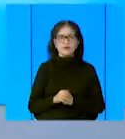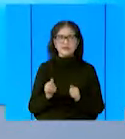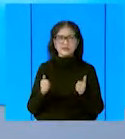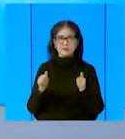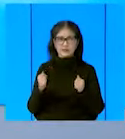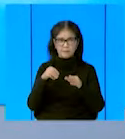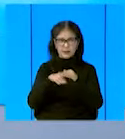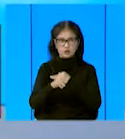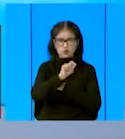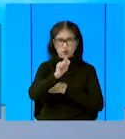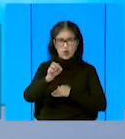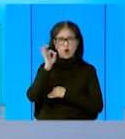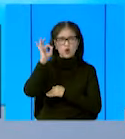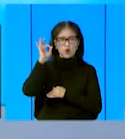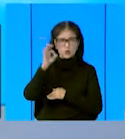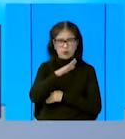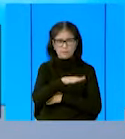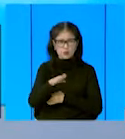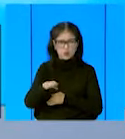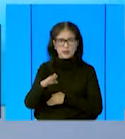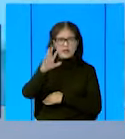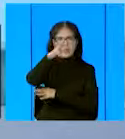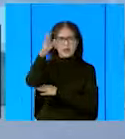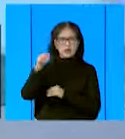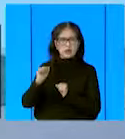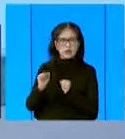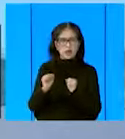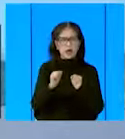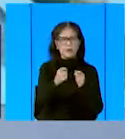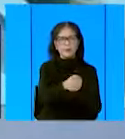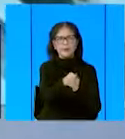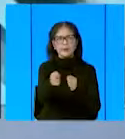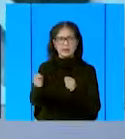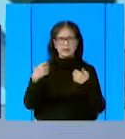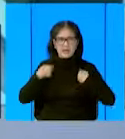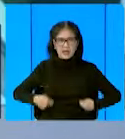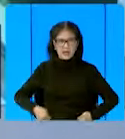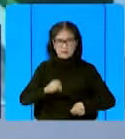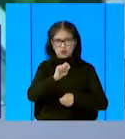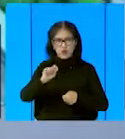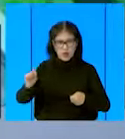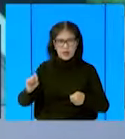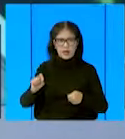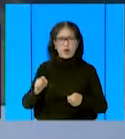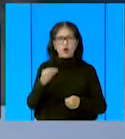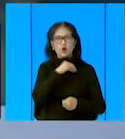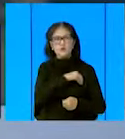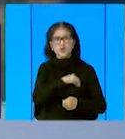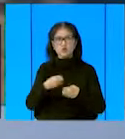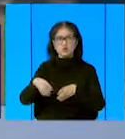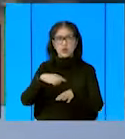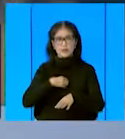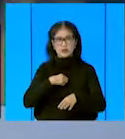Jelang masuk sekolah, orang tua murid di sejumlah daerah berburu seragam dan perlengkapan sekolah untuk anak-anak mereka. Omset penjual baju